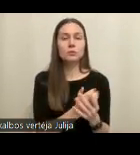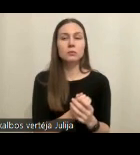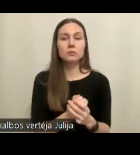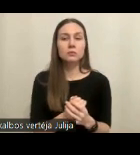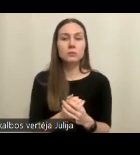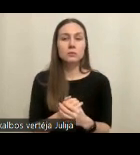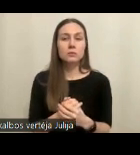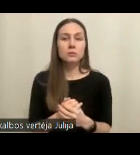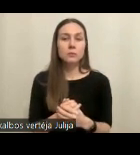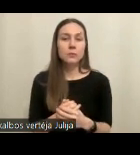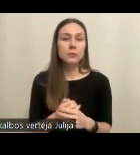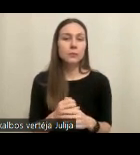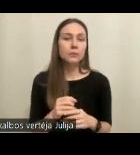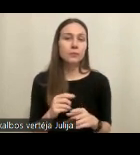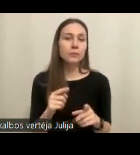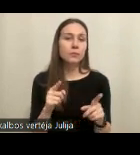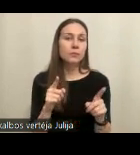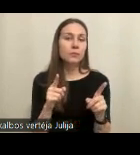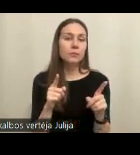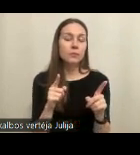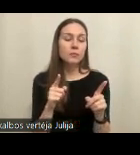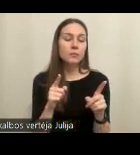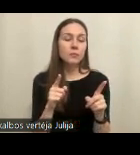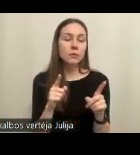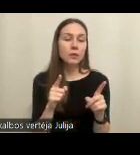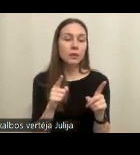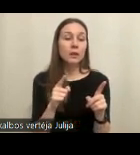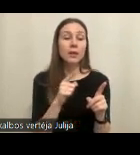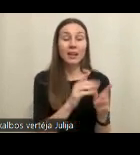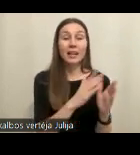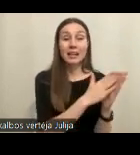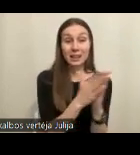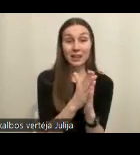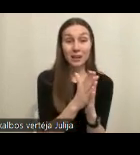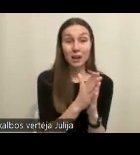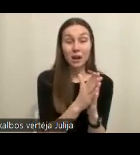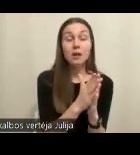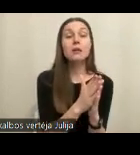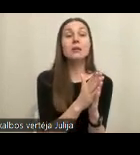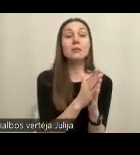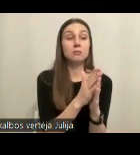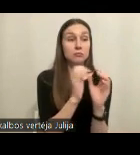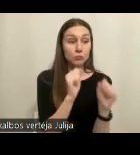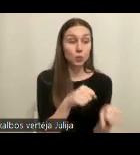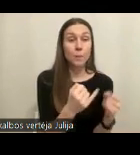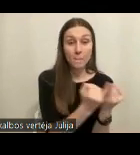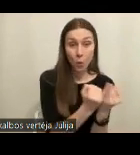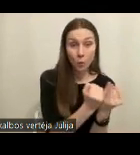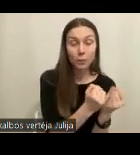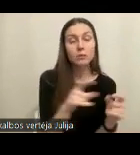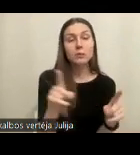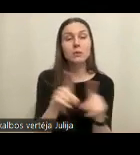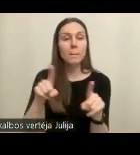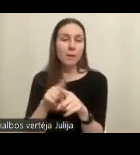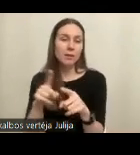iš tikrųjų turi prieigą ne tik prie fizinių knygų, bet ir prie elektroninių knygų su